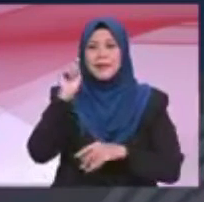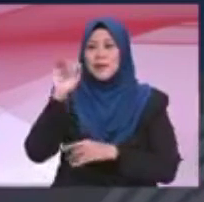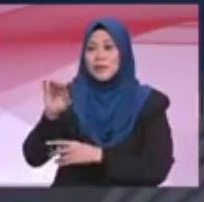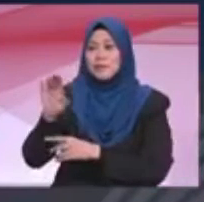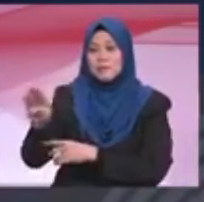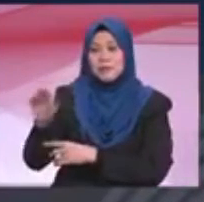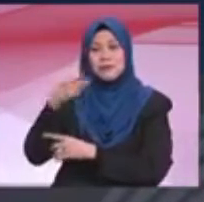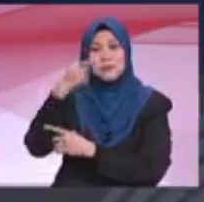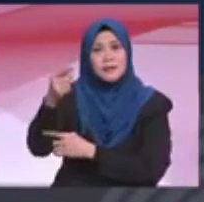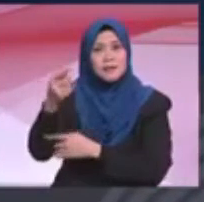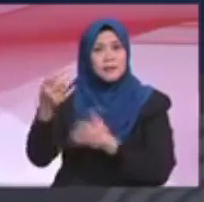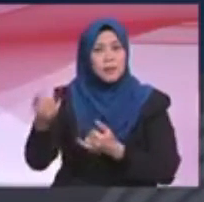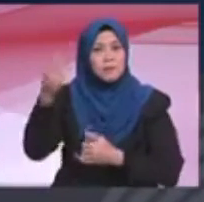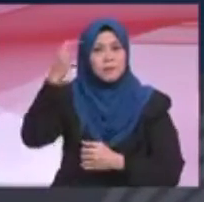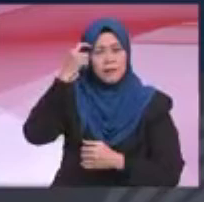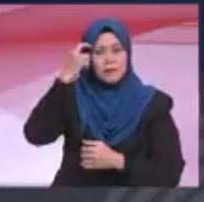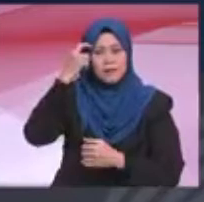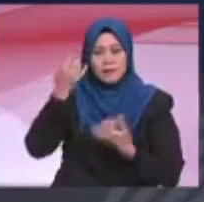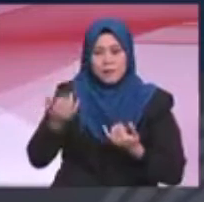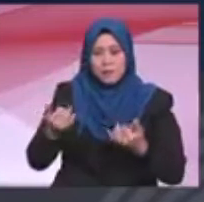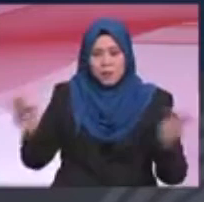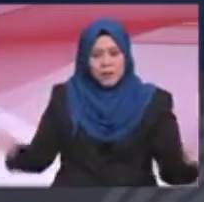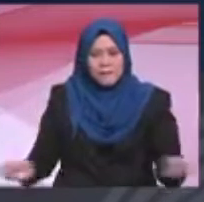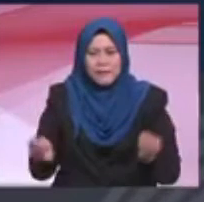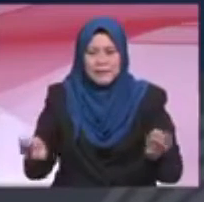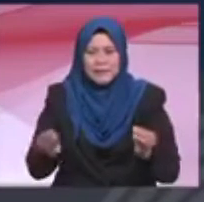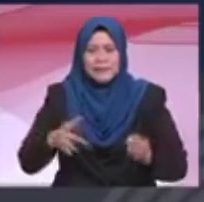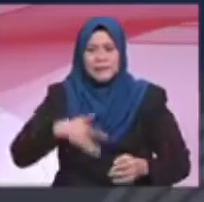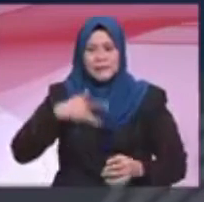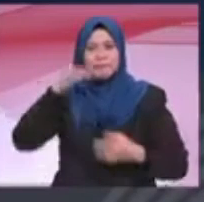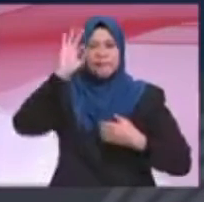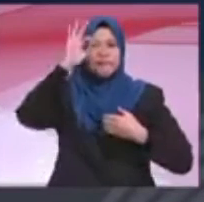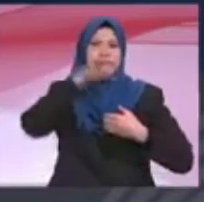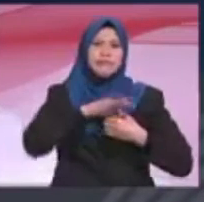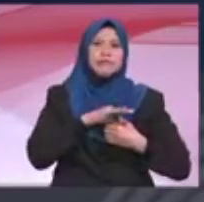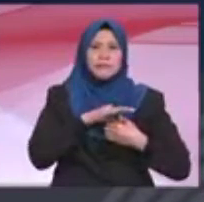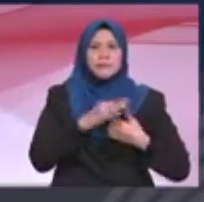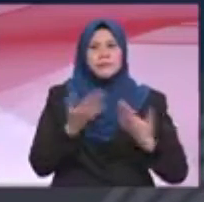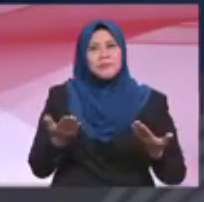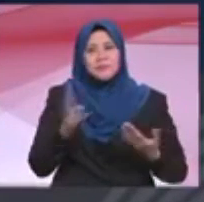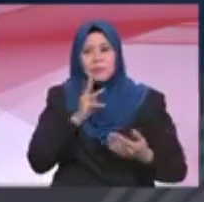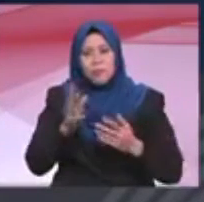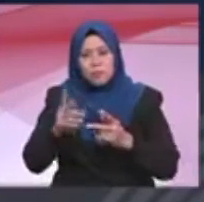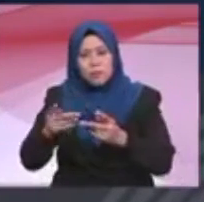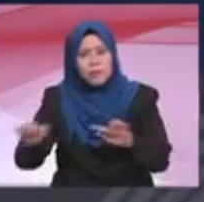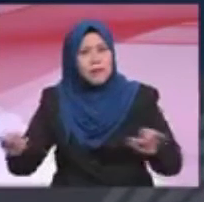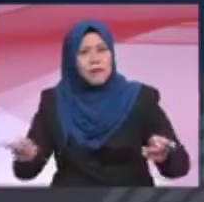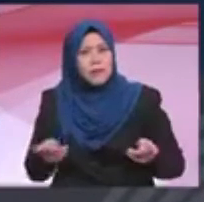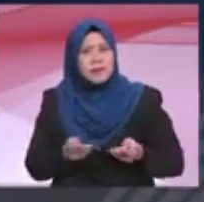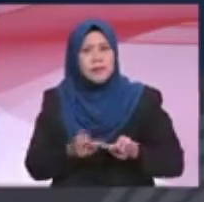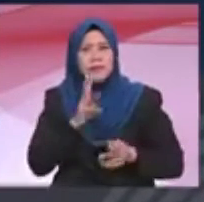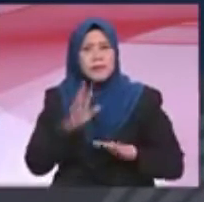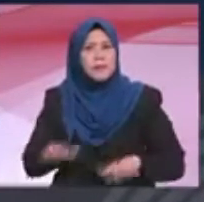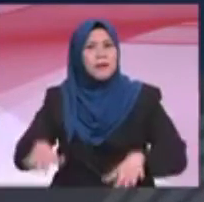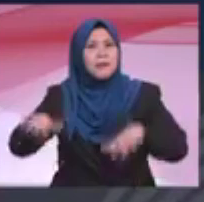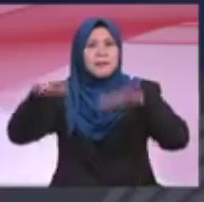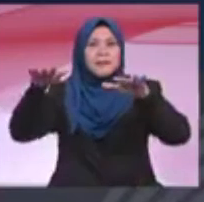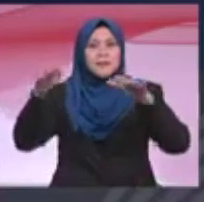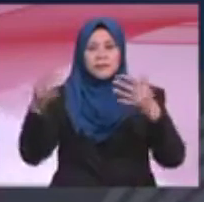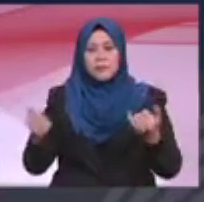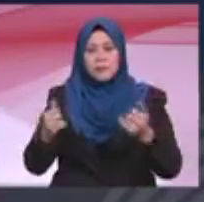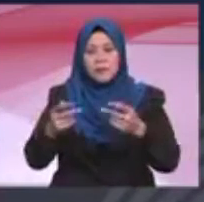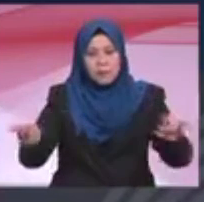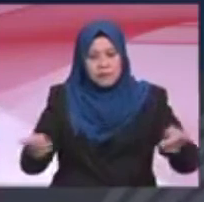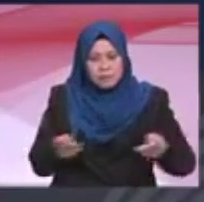katakan tadi, kerana secara mental dan motivasi mereka mungkin ada down, ada kawasan banjir, ada COVID-19, keluarga mereka juga